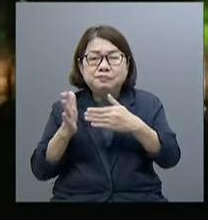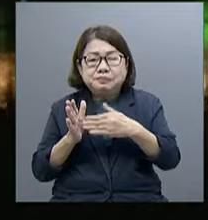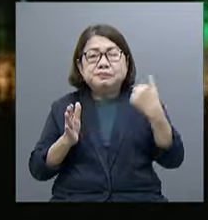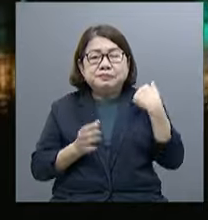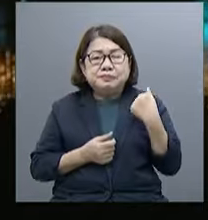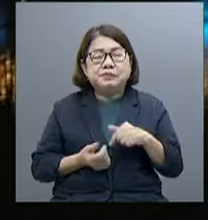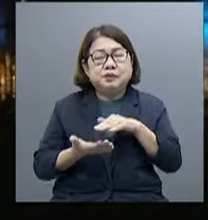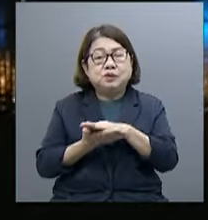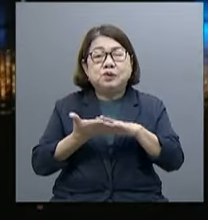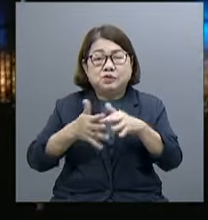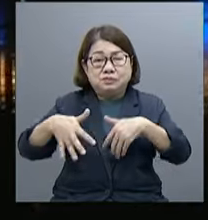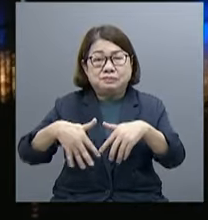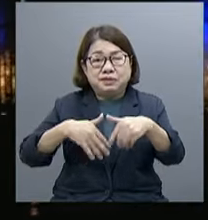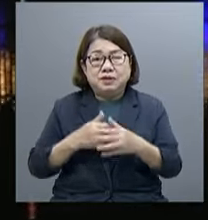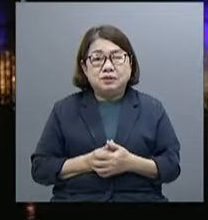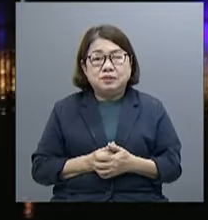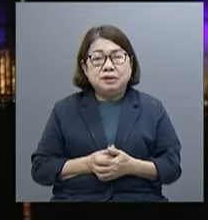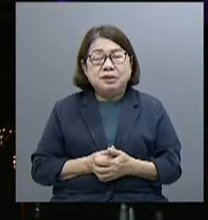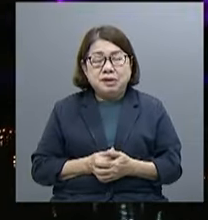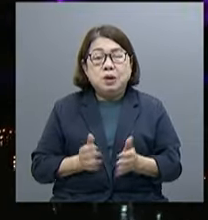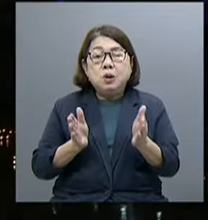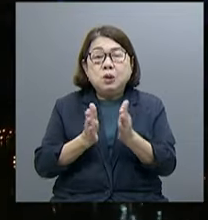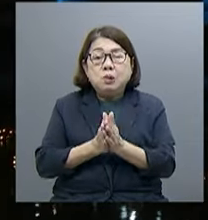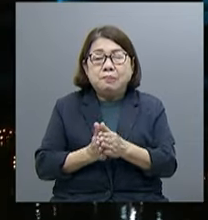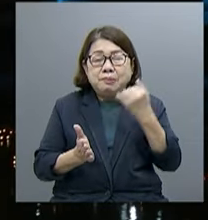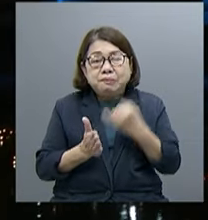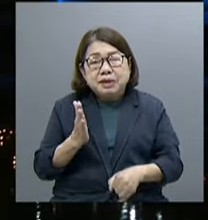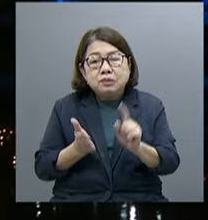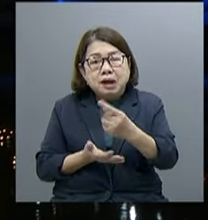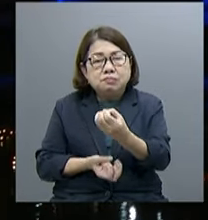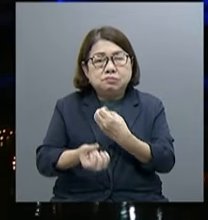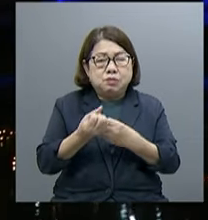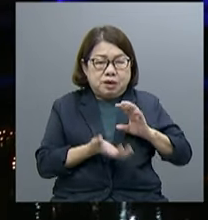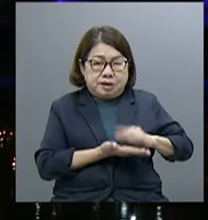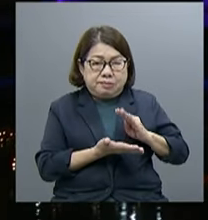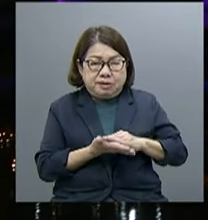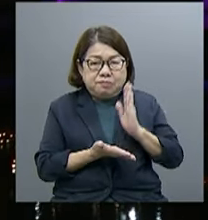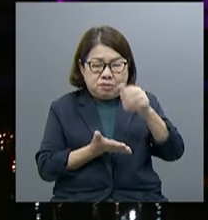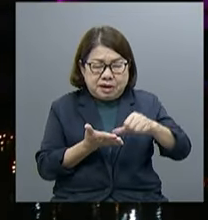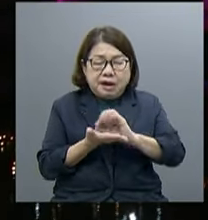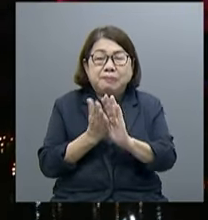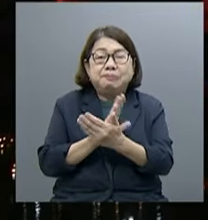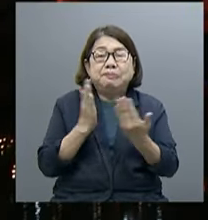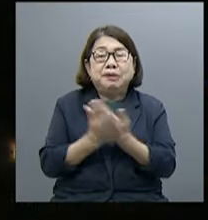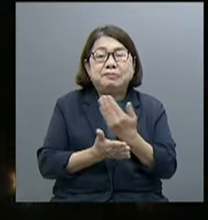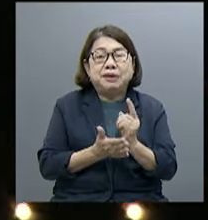ขออภัยประชาชนและนำข้อผิดพลาดไปแก้ไขค่ะ